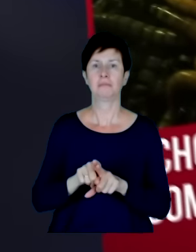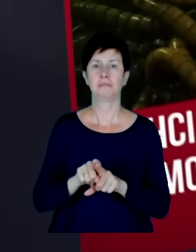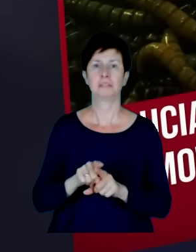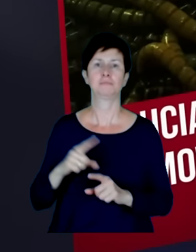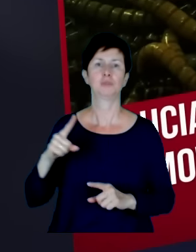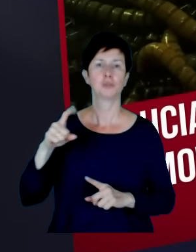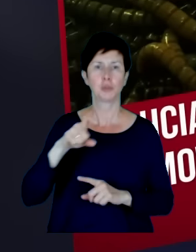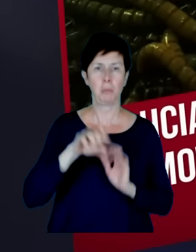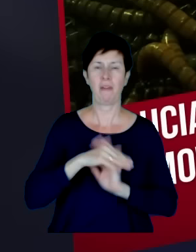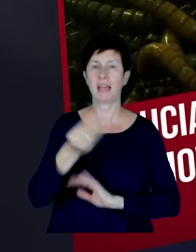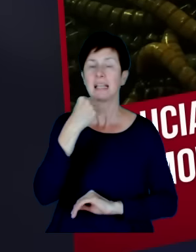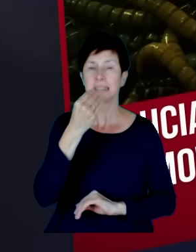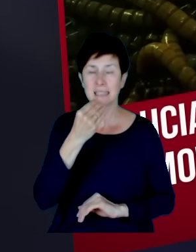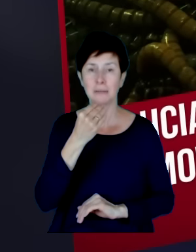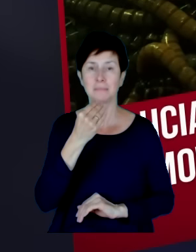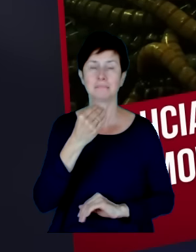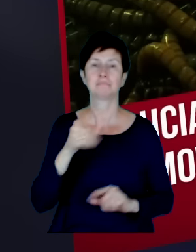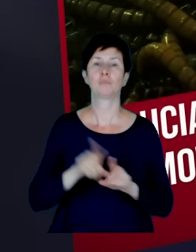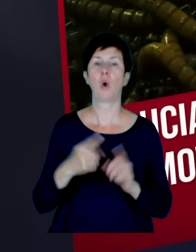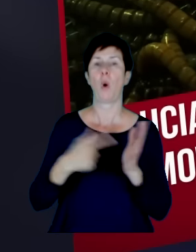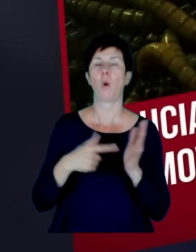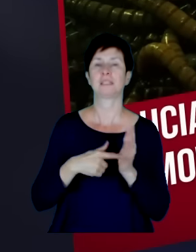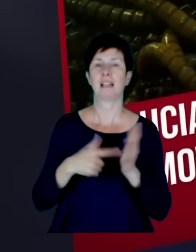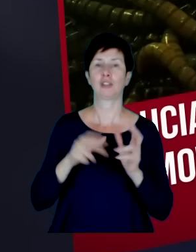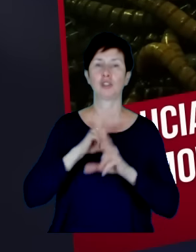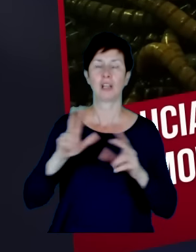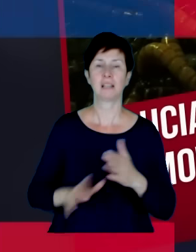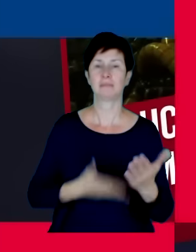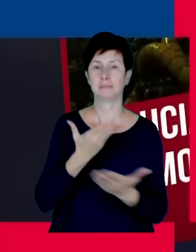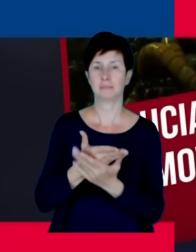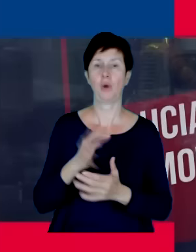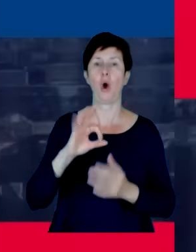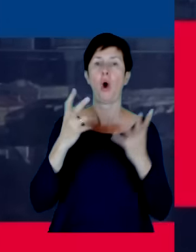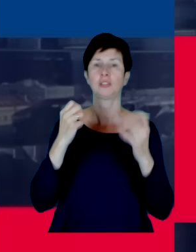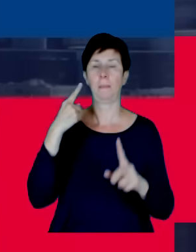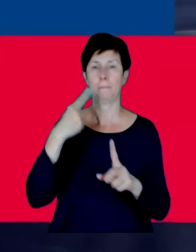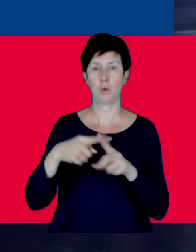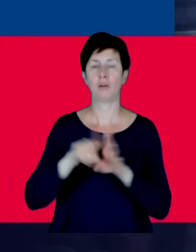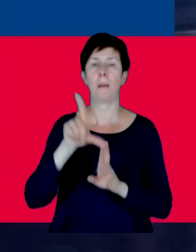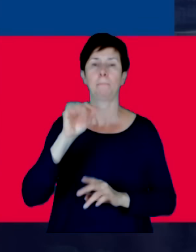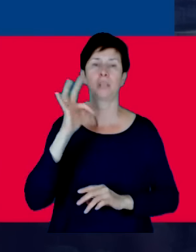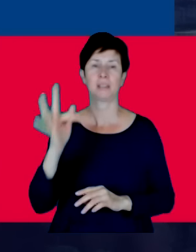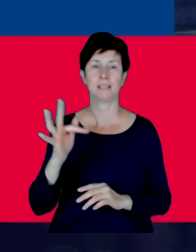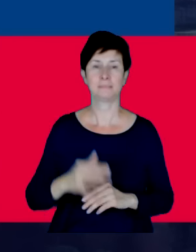domowym jedzeniu Ostatni dzwonek na złożenie wniosku o 800 plus i PITu